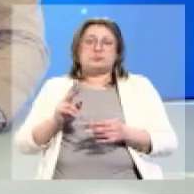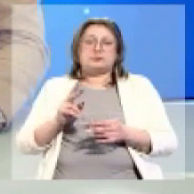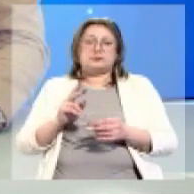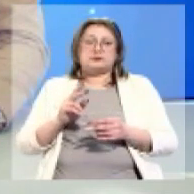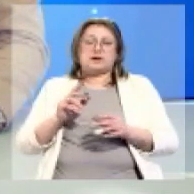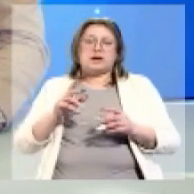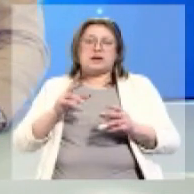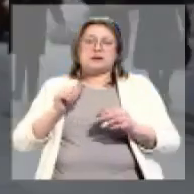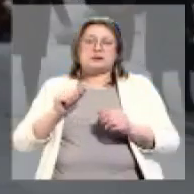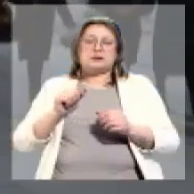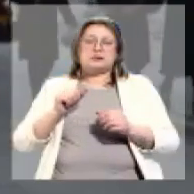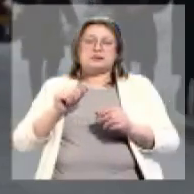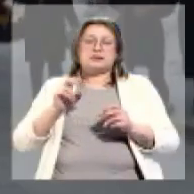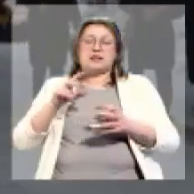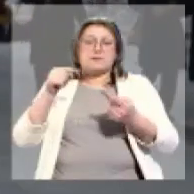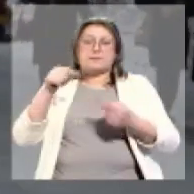шеккен.